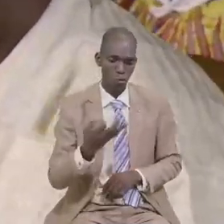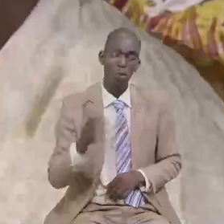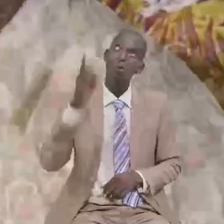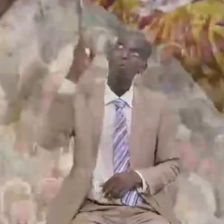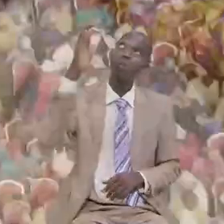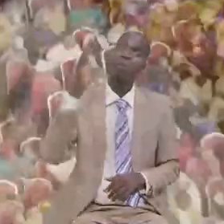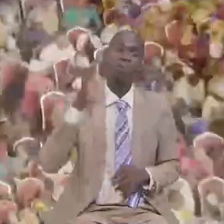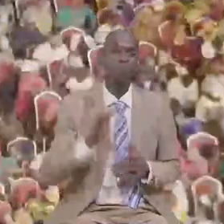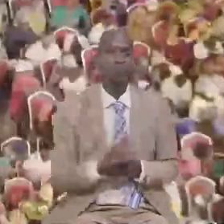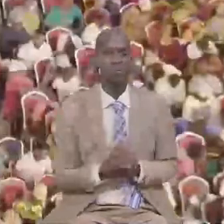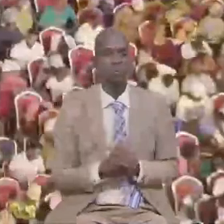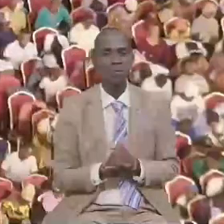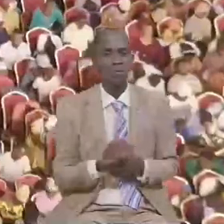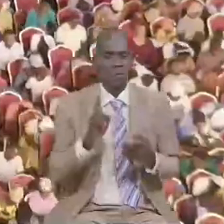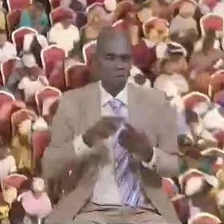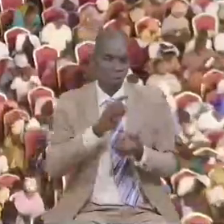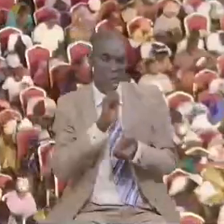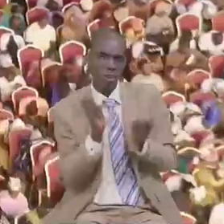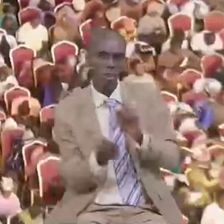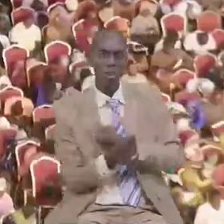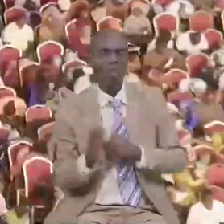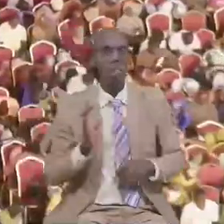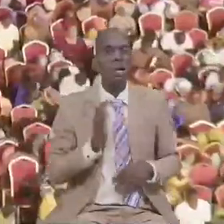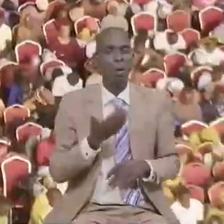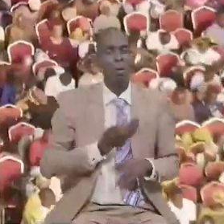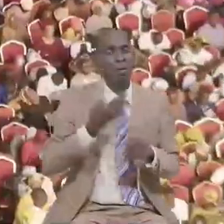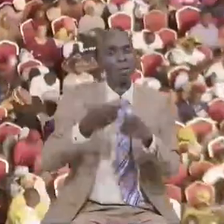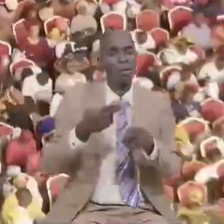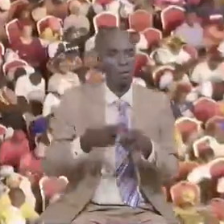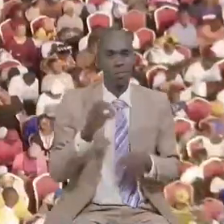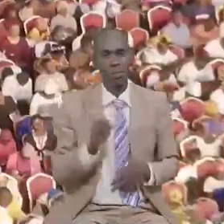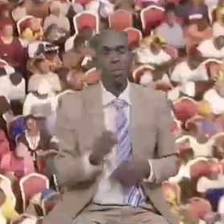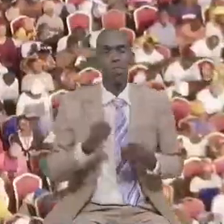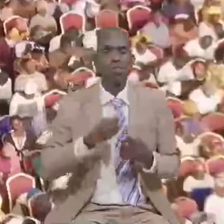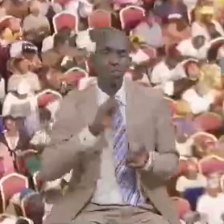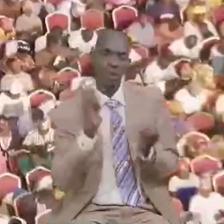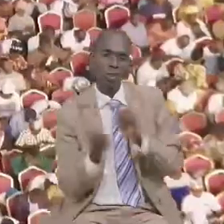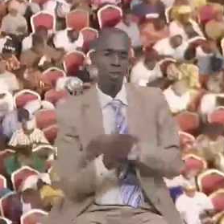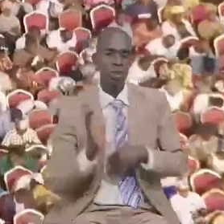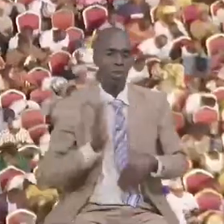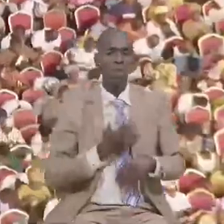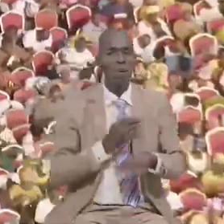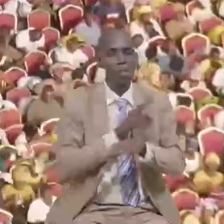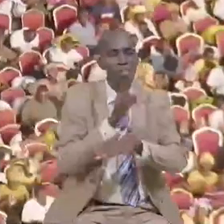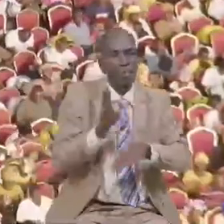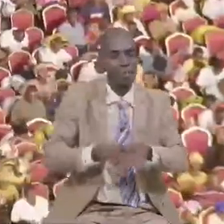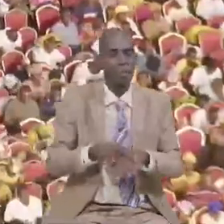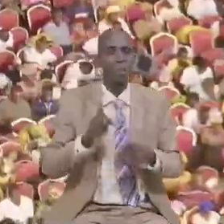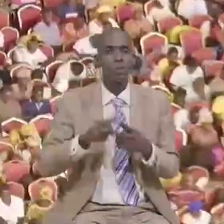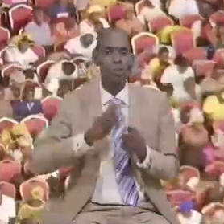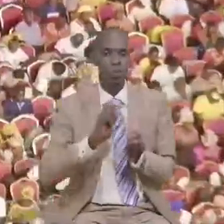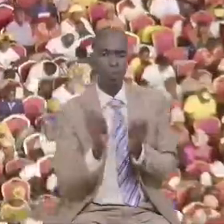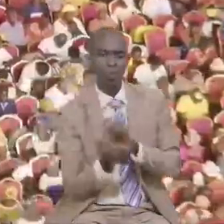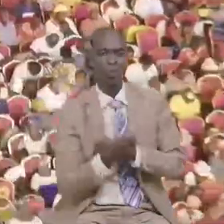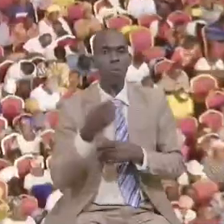Dieu, pour changer notre titre, pour changer notre nature,